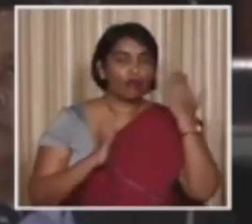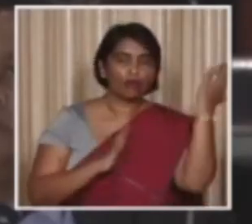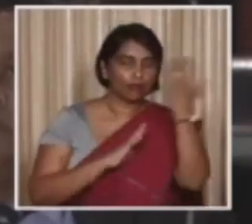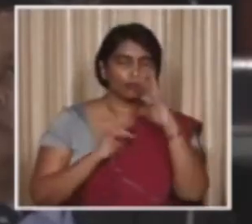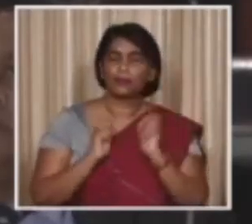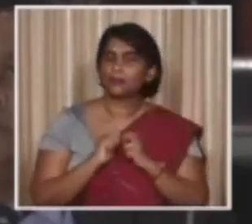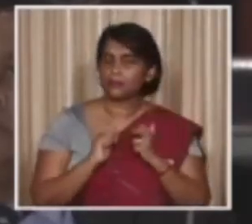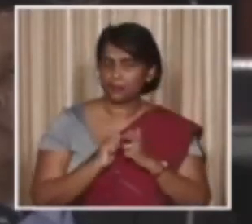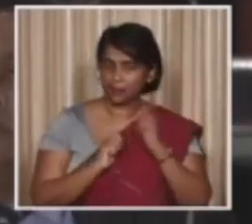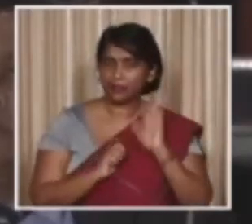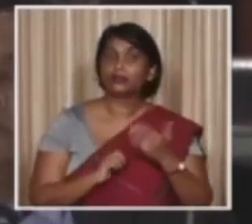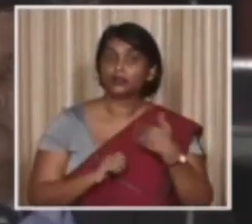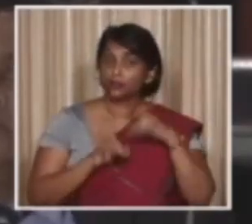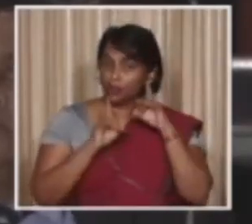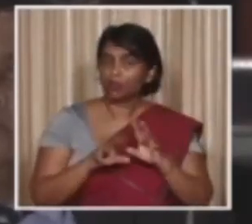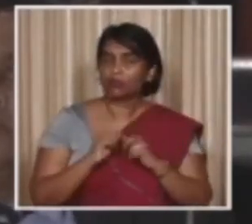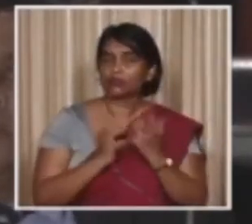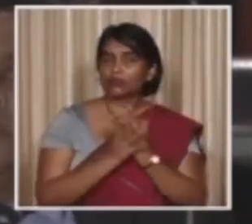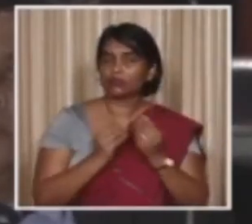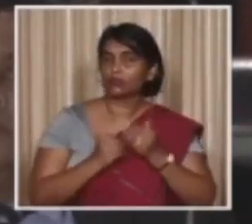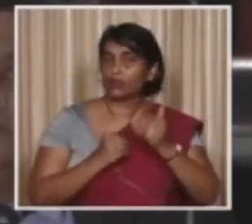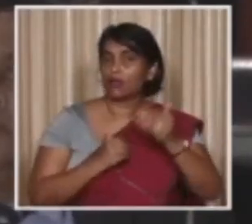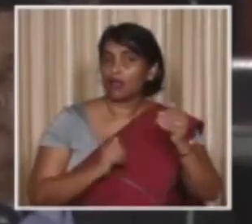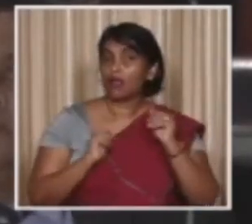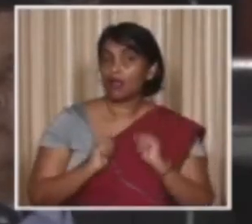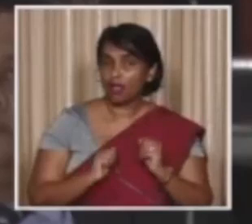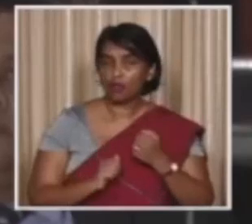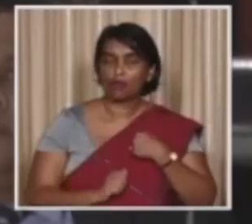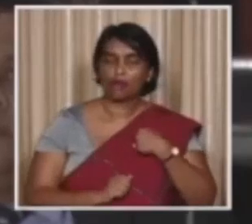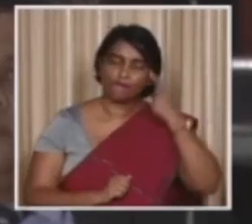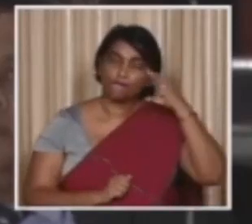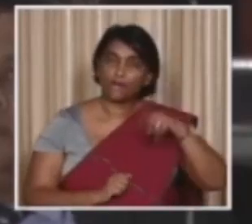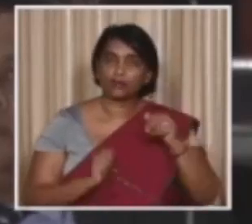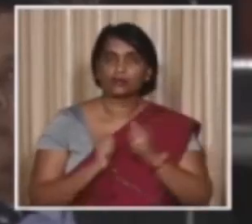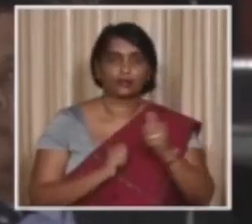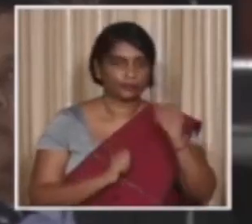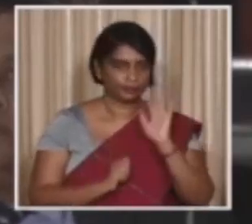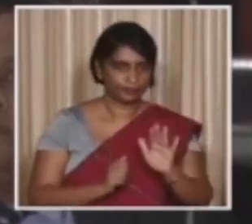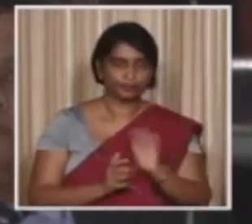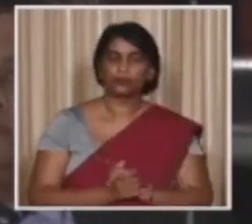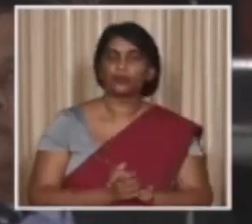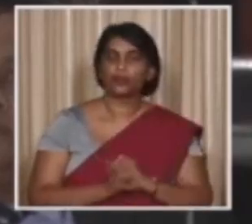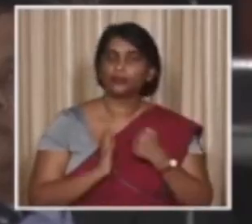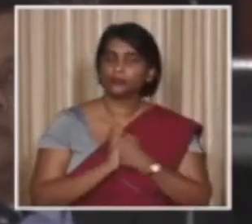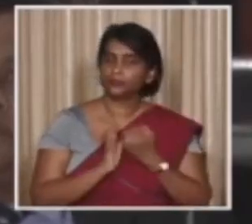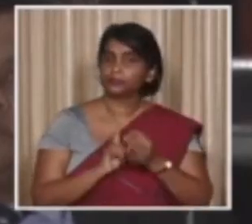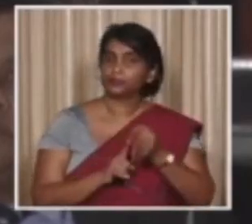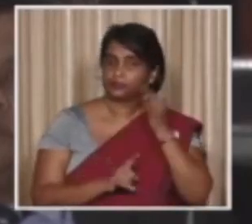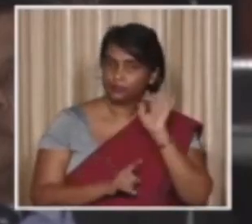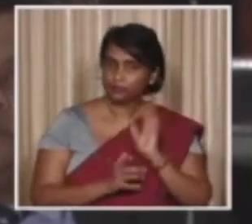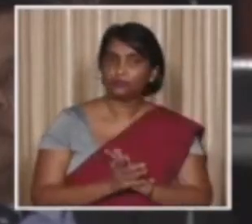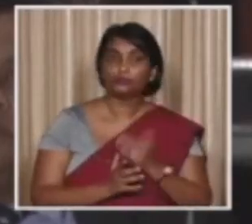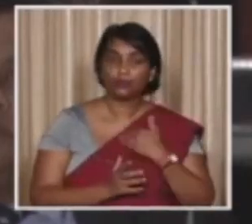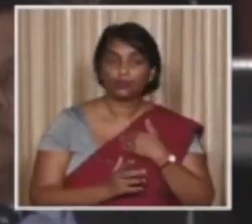තියෙනවා. ඉතින් අපි මේක විශ්ලේෂණය කොහොමද ඉස්සරහට යන්නේ කියන තැන තමයි අපි විශ්වාස කරලා අපි කටයුතු කරන්න ඕනේ. ගරු සභාපතිතුමිය